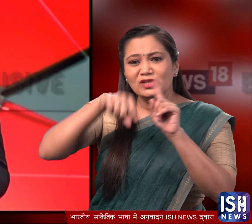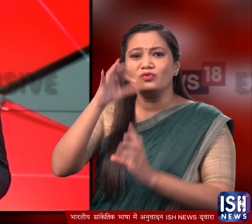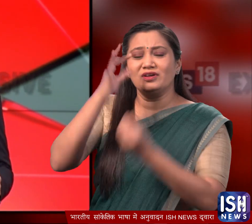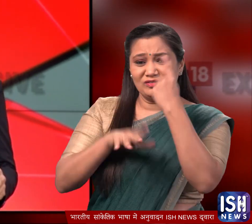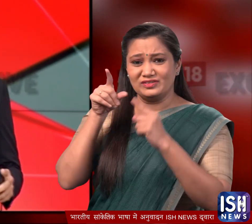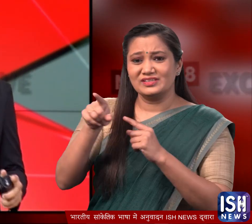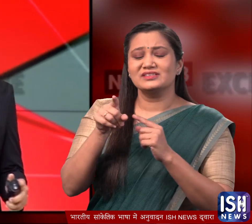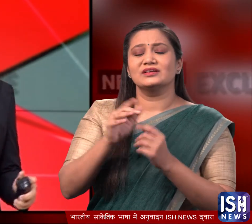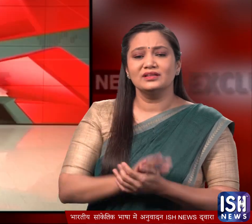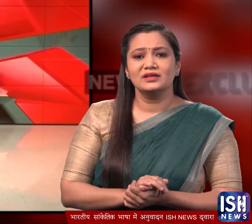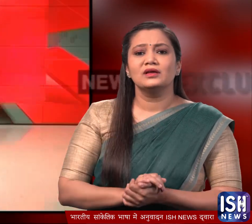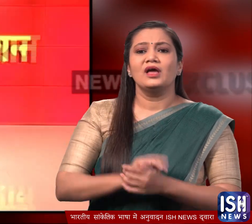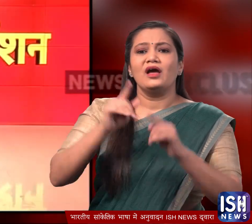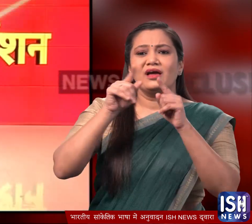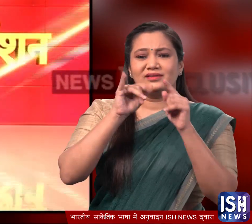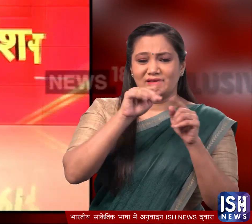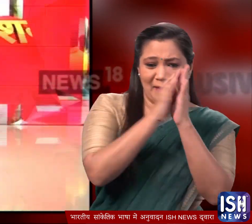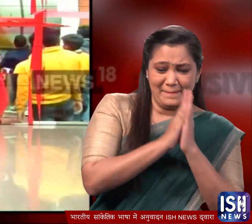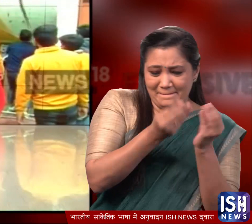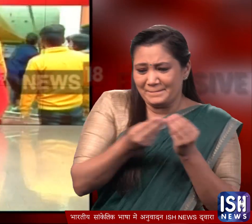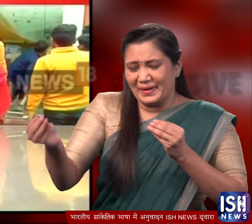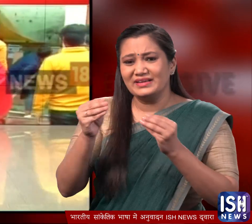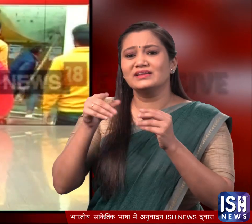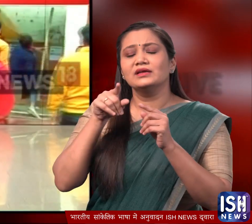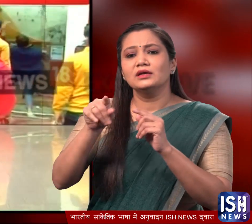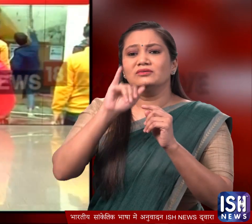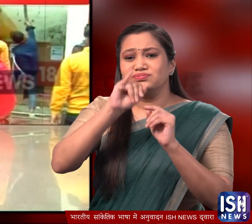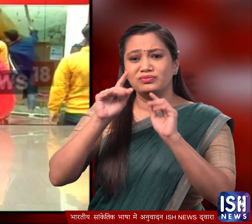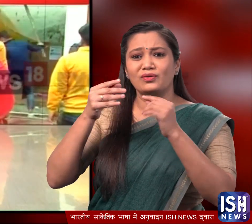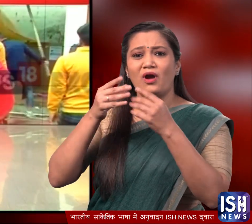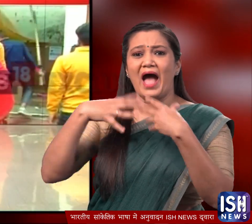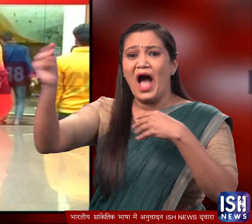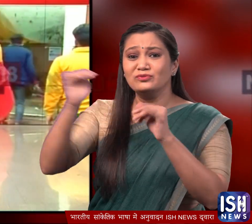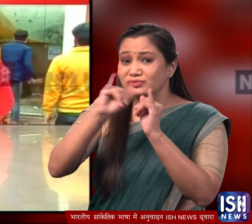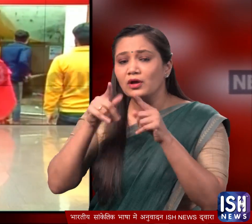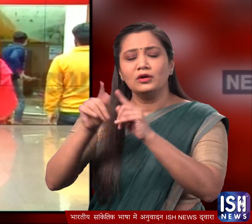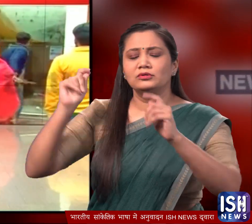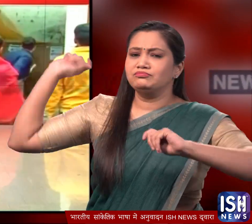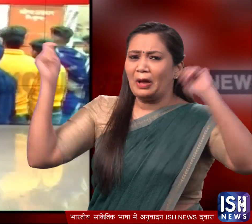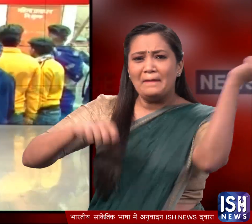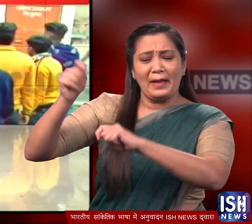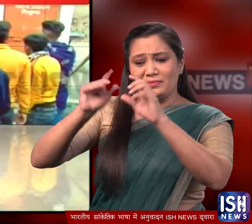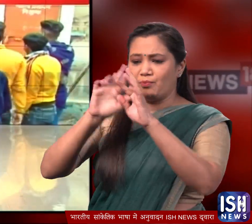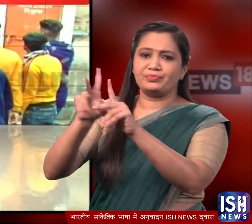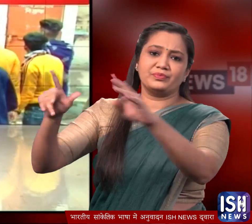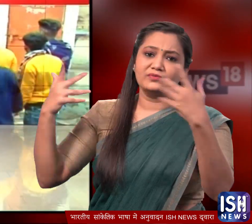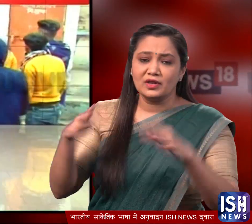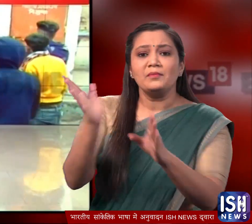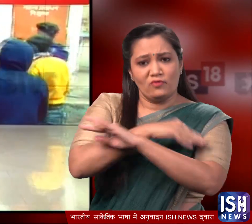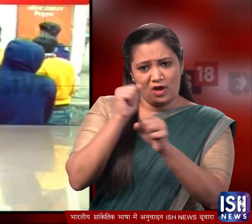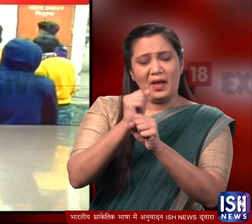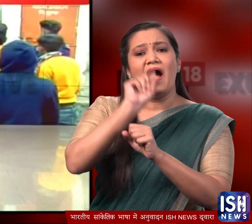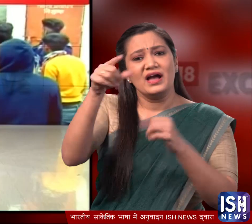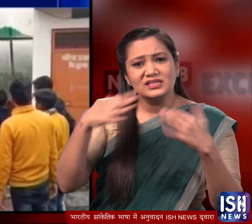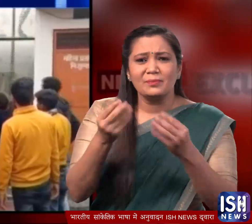हिंदूवादी संगठन से जुड़े कुछ लोगों ने एक मंदिर के पीछे बने सार्वजनिक शौचालय को तहस नहस कर दिया। इससे पहले इन लोगों ने प्रशासन से हटाने